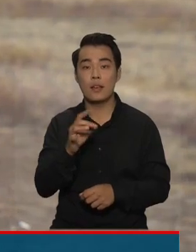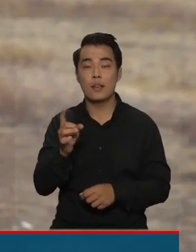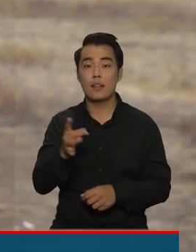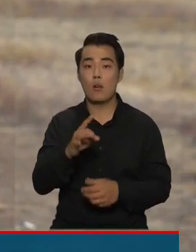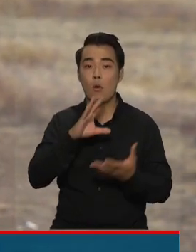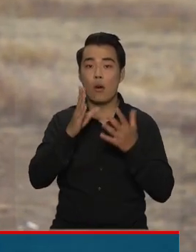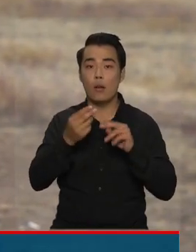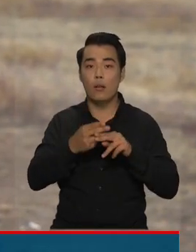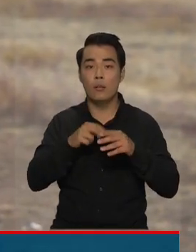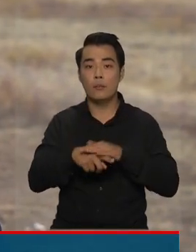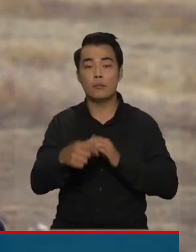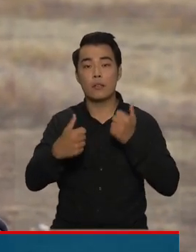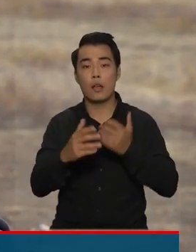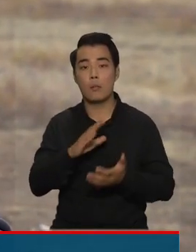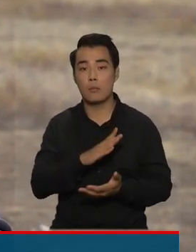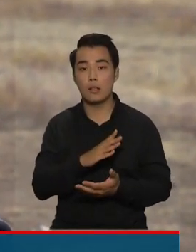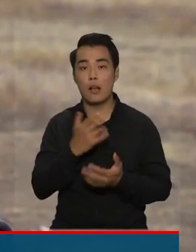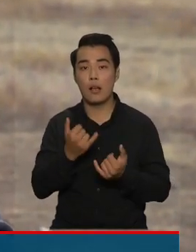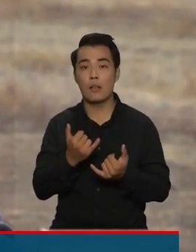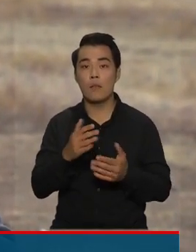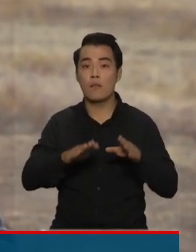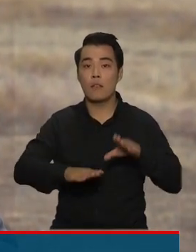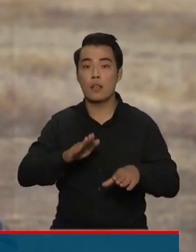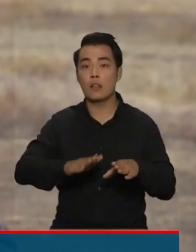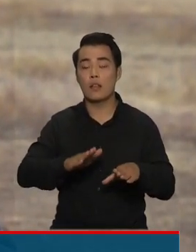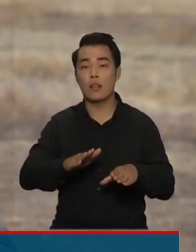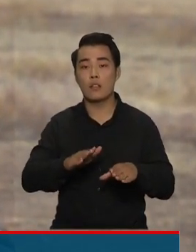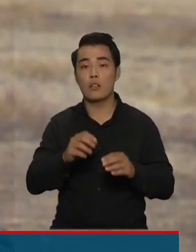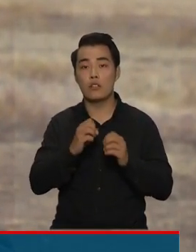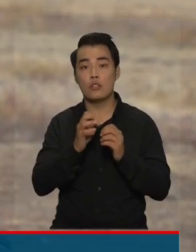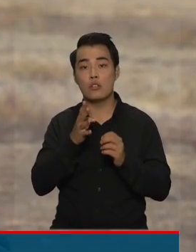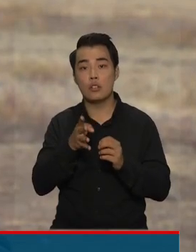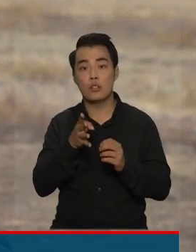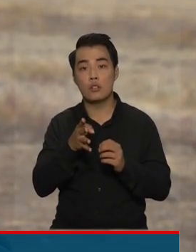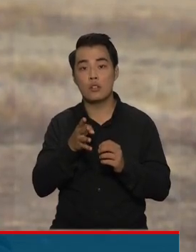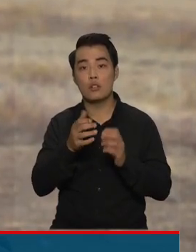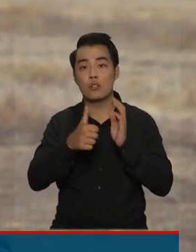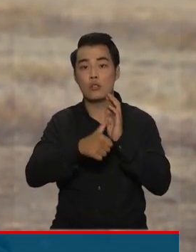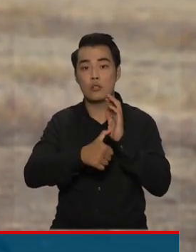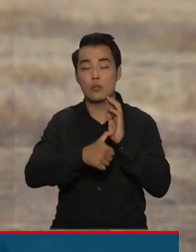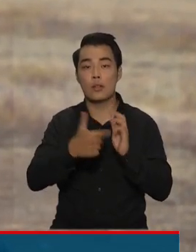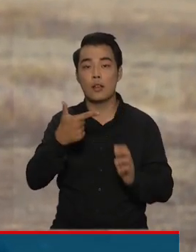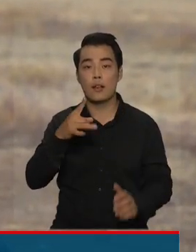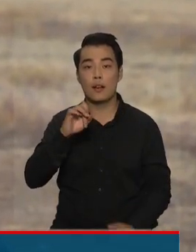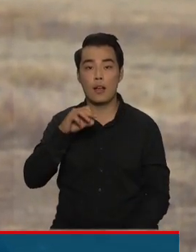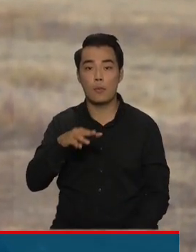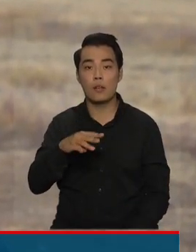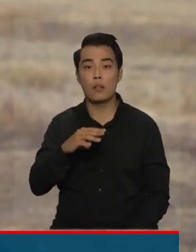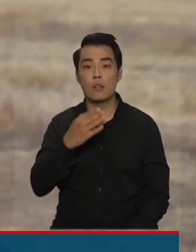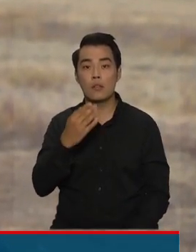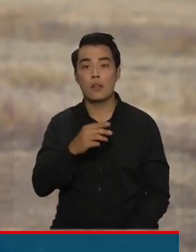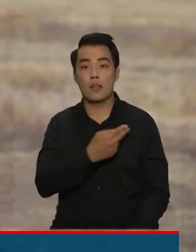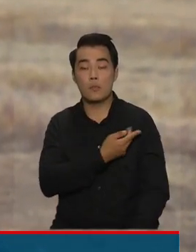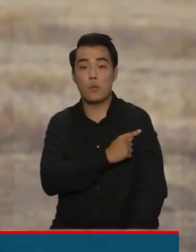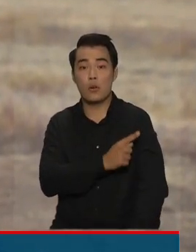региональных турниров. Его вес составляет около 4600 граммов. И его мощность